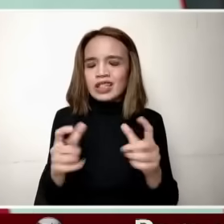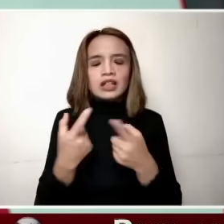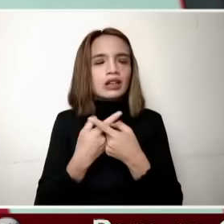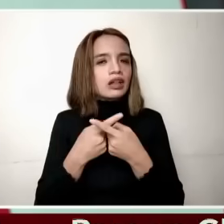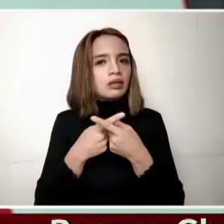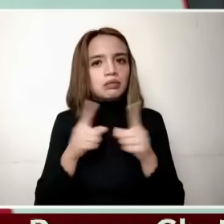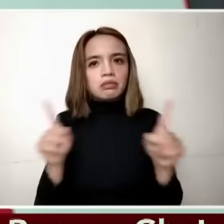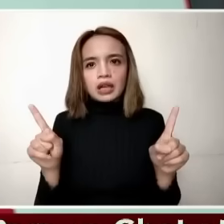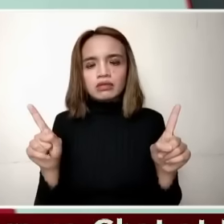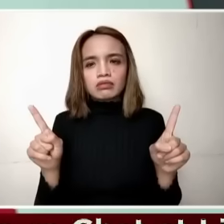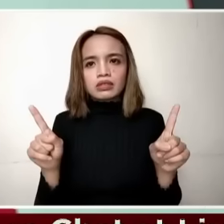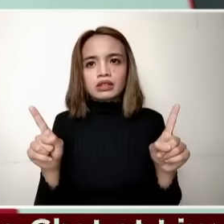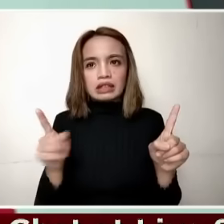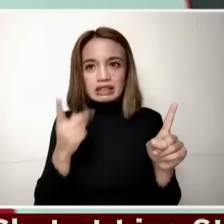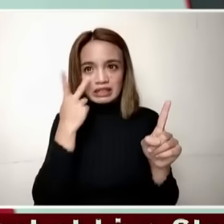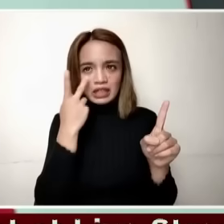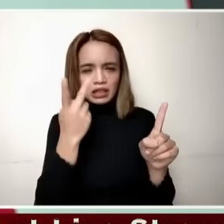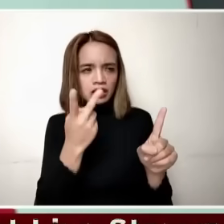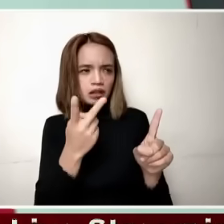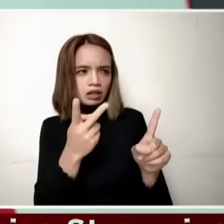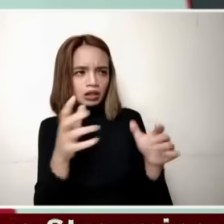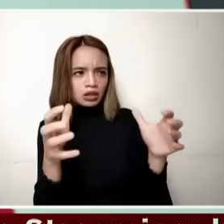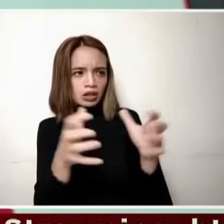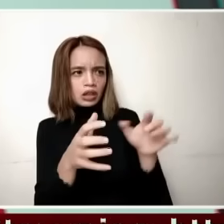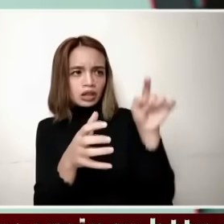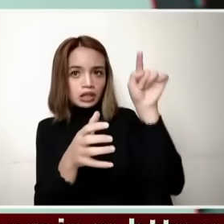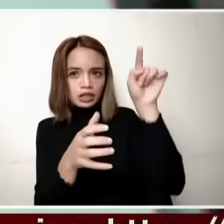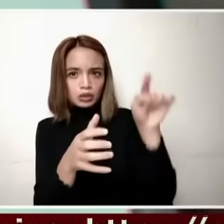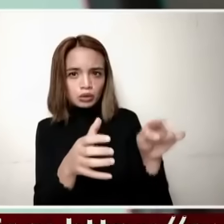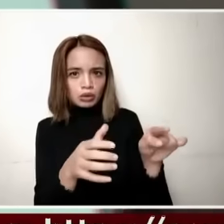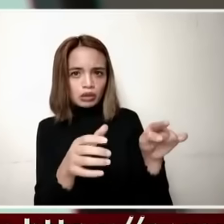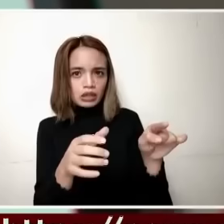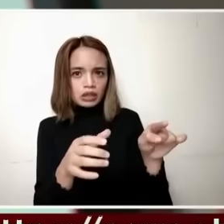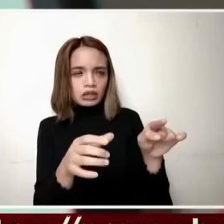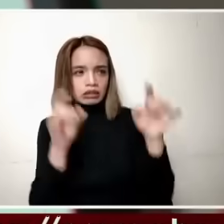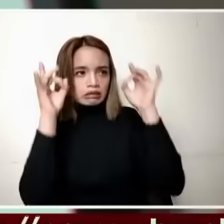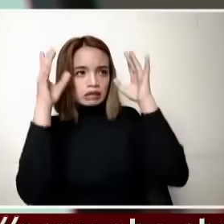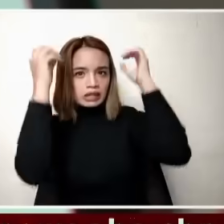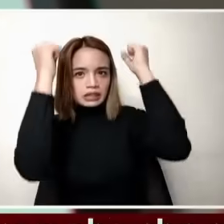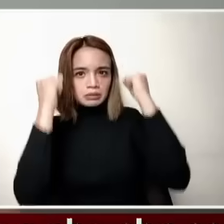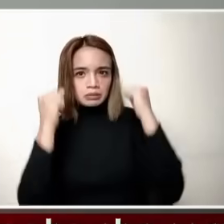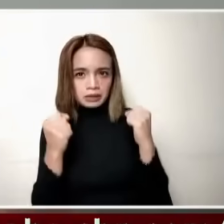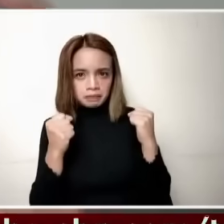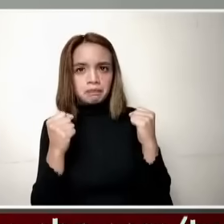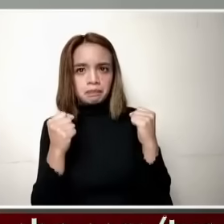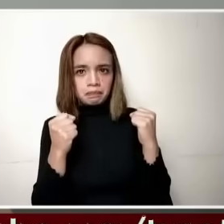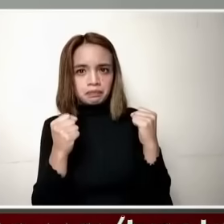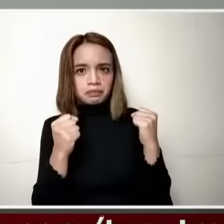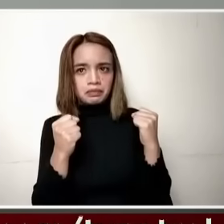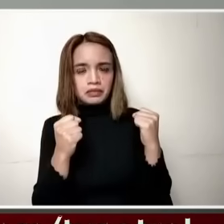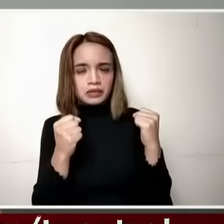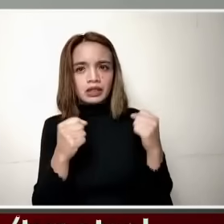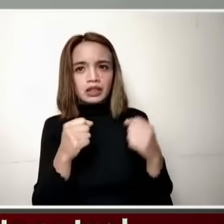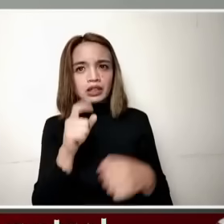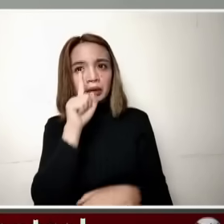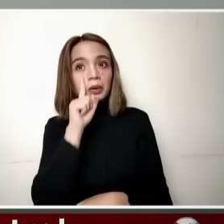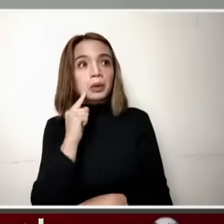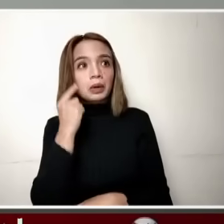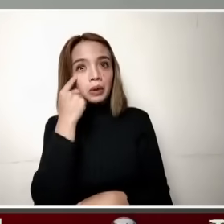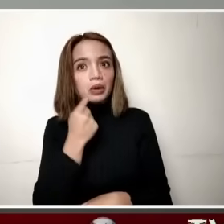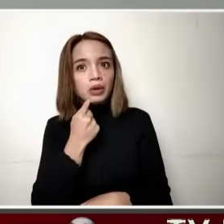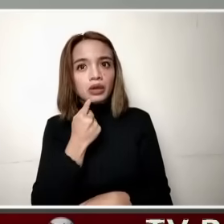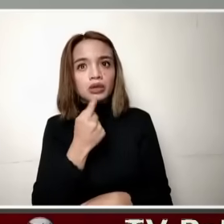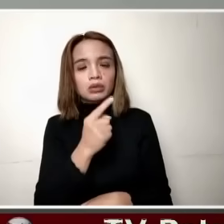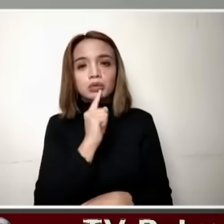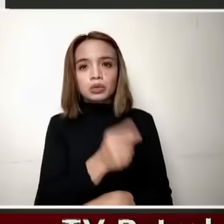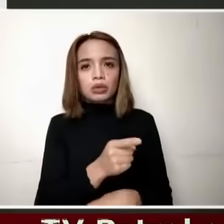ano, pagka-depict niya ng war. Here is the Taliban standing on the mountain na pinag-aawayan ng two forces ng